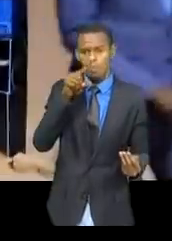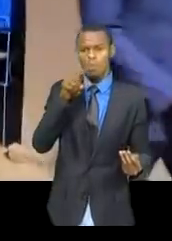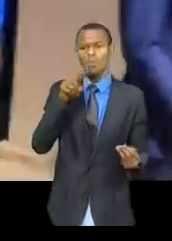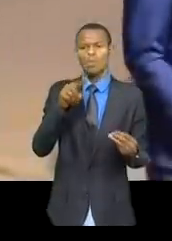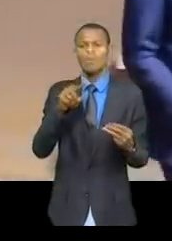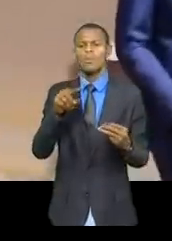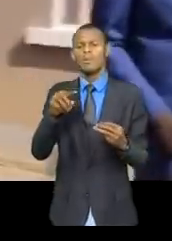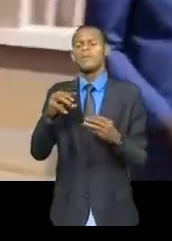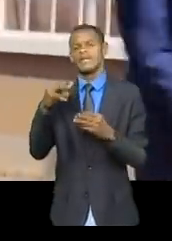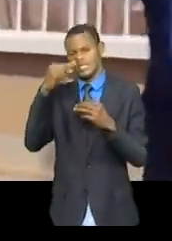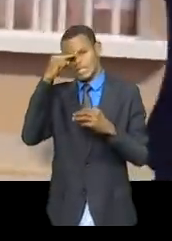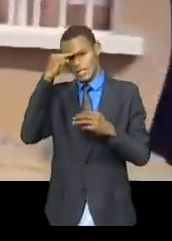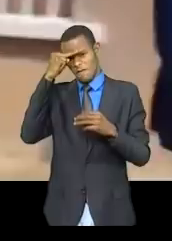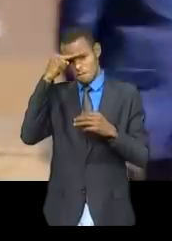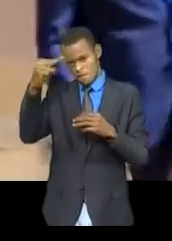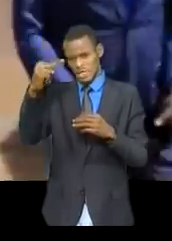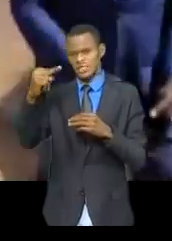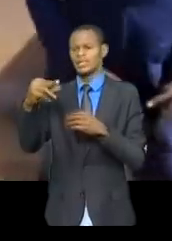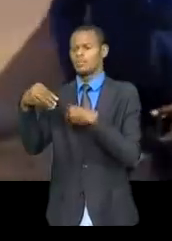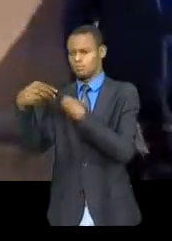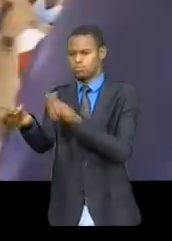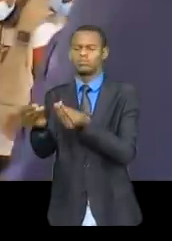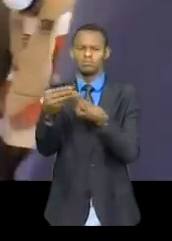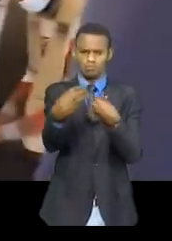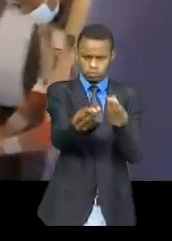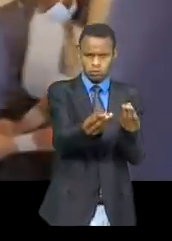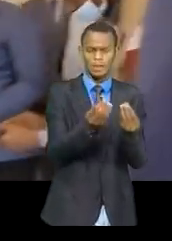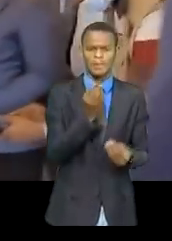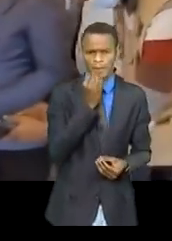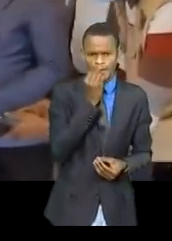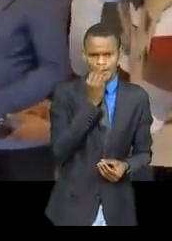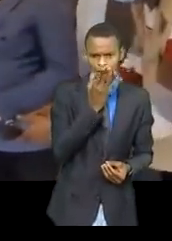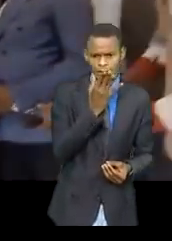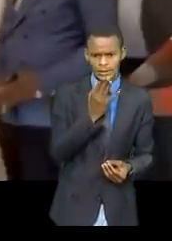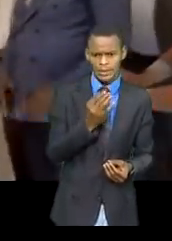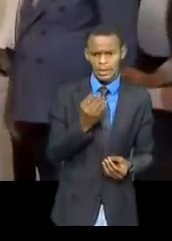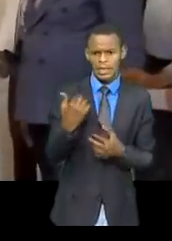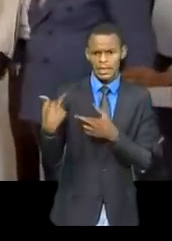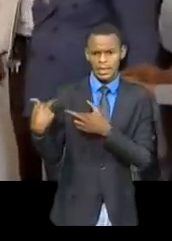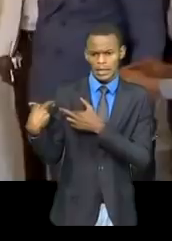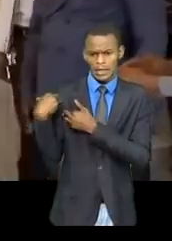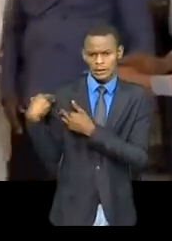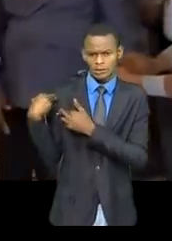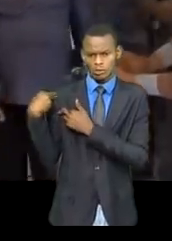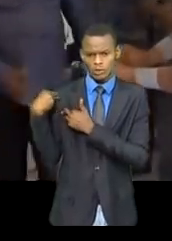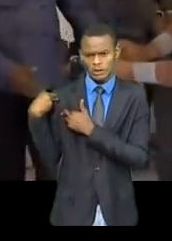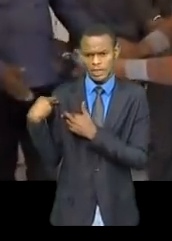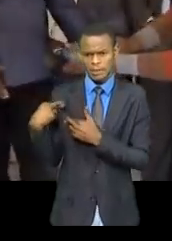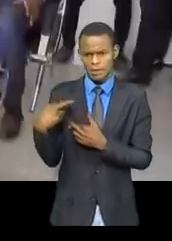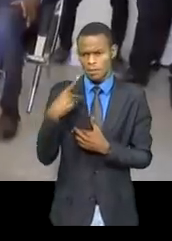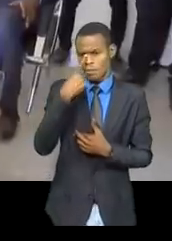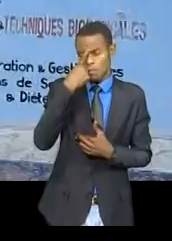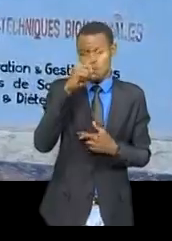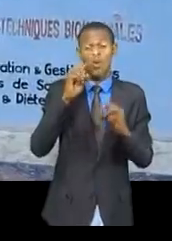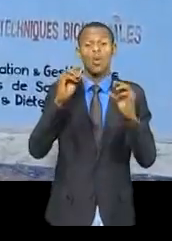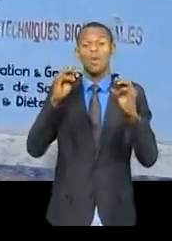satisfaction pour le membre de la conférence des chefs d'établissement de l'ESU du Haut-Katanga comme ceux du comité de gestion de cet alma